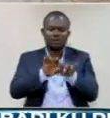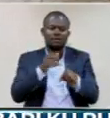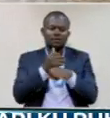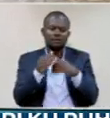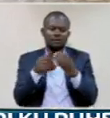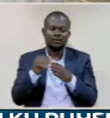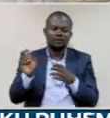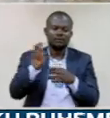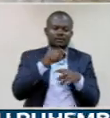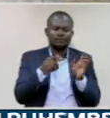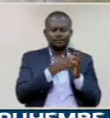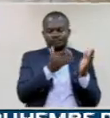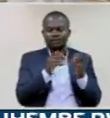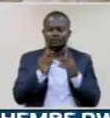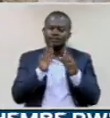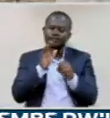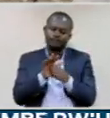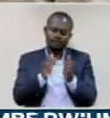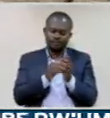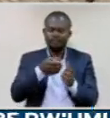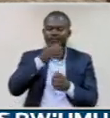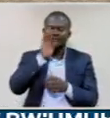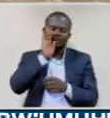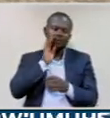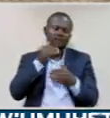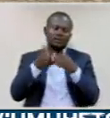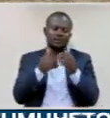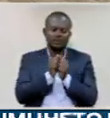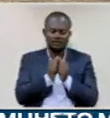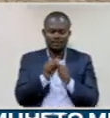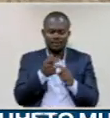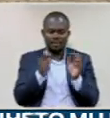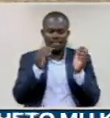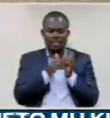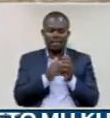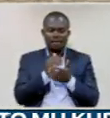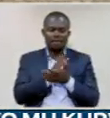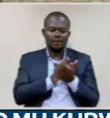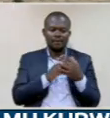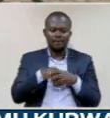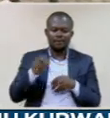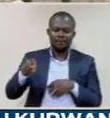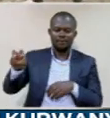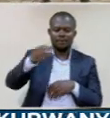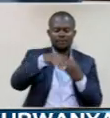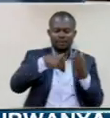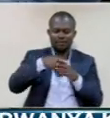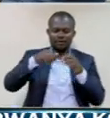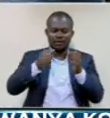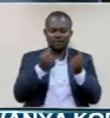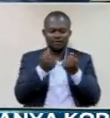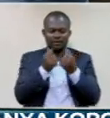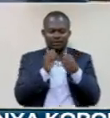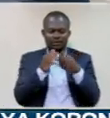zabo bakakirira abantu benshi kandi bakananywera inzoga begeranye hari kandi n'abajya muri utwo tubari ndetse n'abafata imodoka zitwara